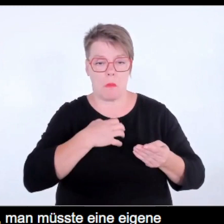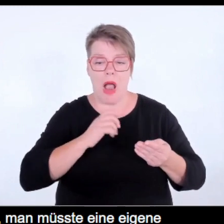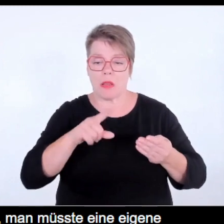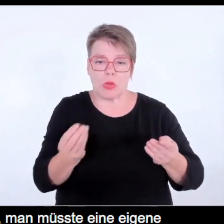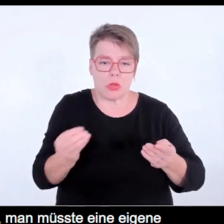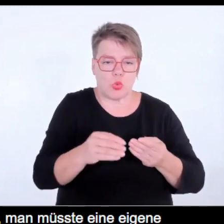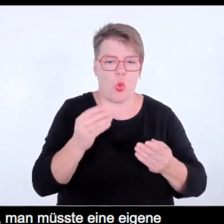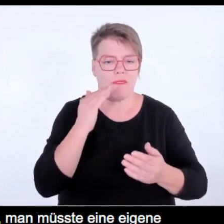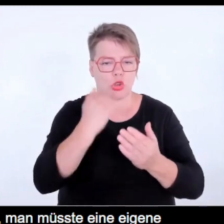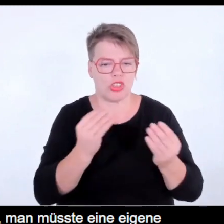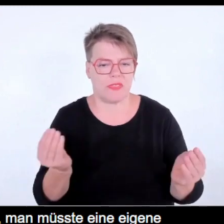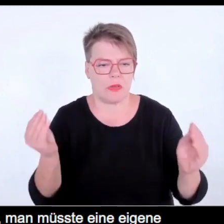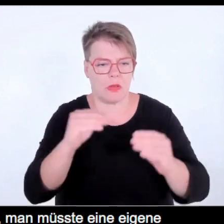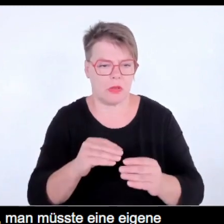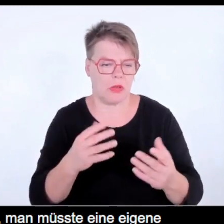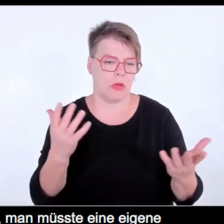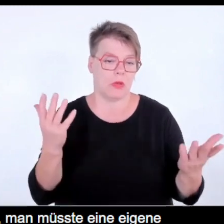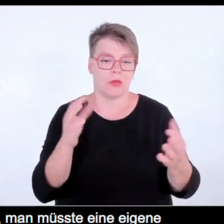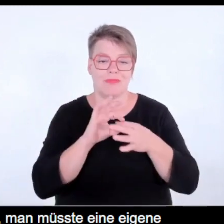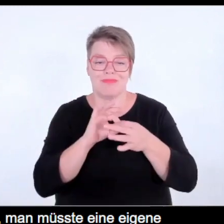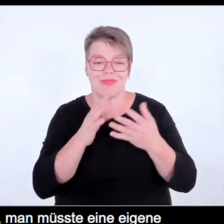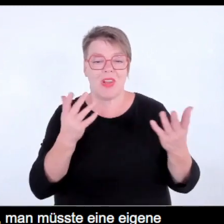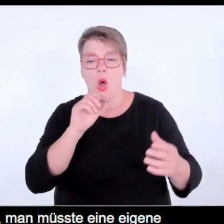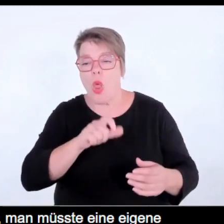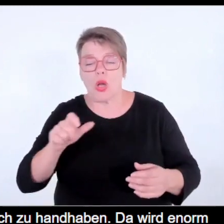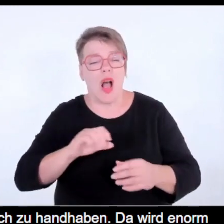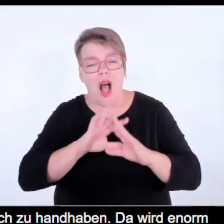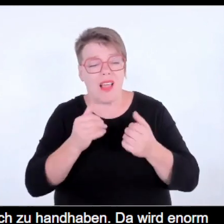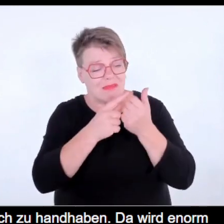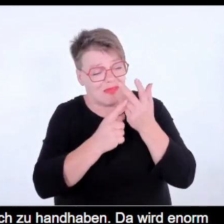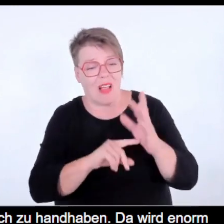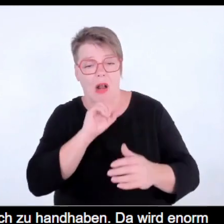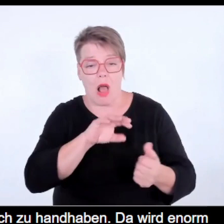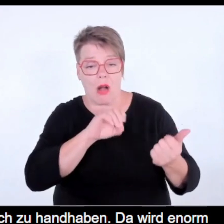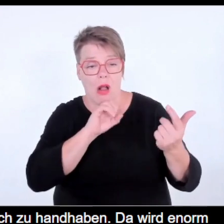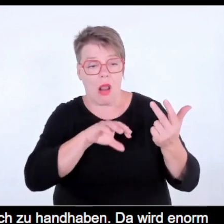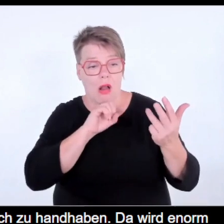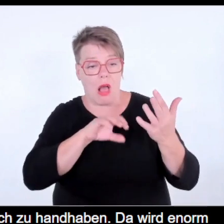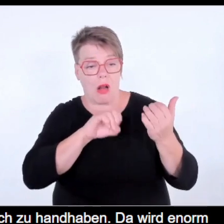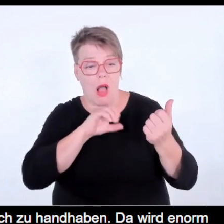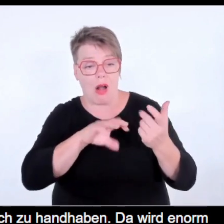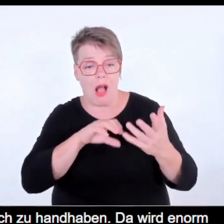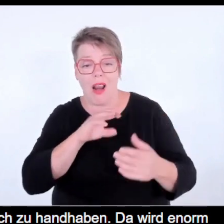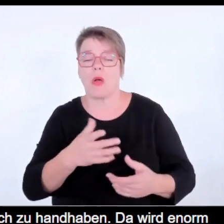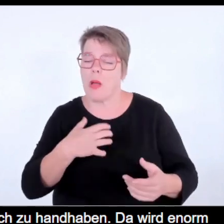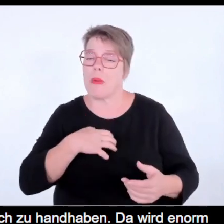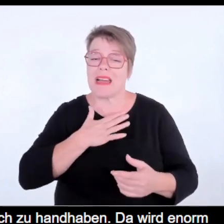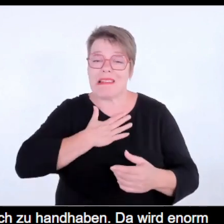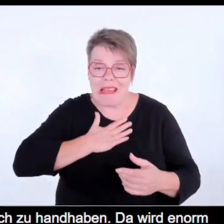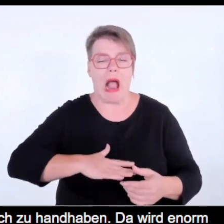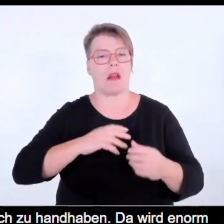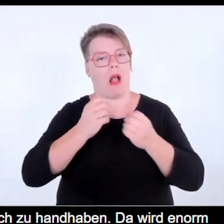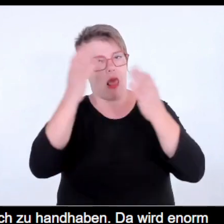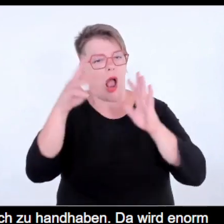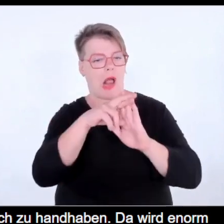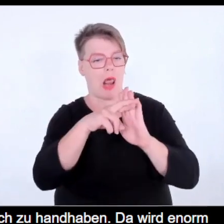beteiligen. Das finde ich selbst okay, ja. Aber wenn du dann sagst, da wird eine Organisation, die vielleicht in Düsseldorf oder Hamburg sitzt, die klagt dann gegen alles und in der Regel noch mit hohen